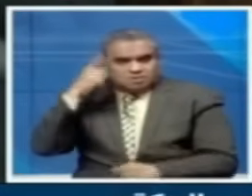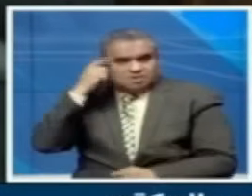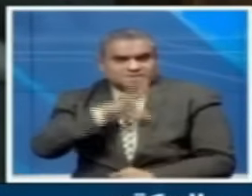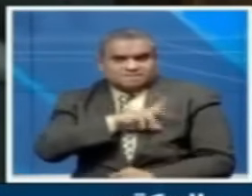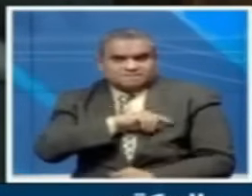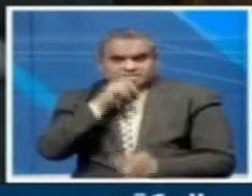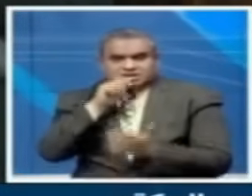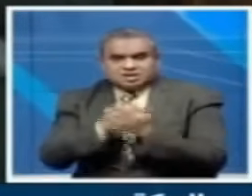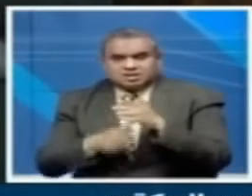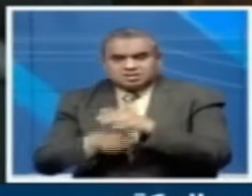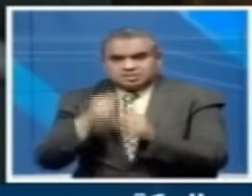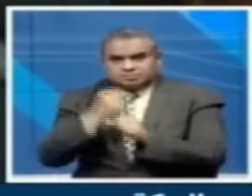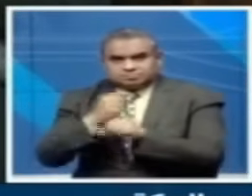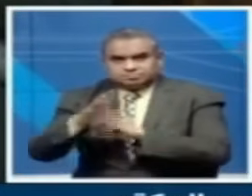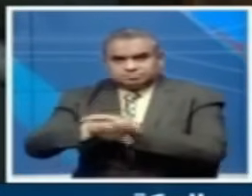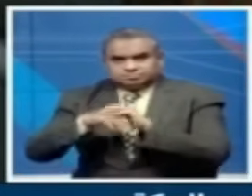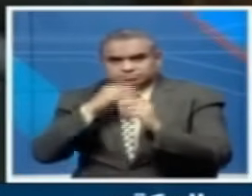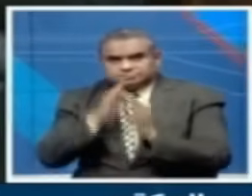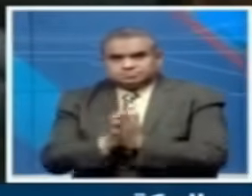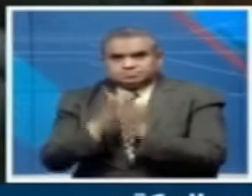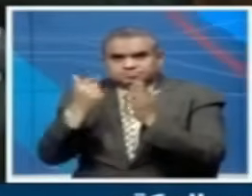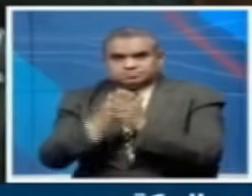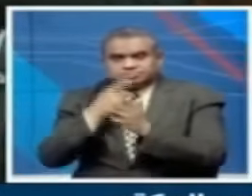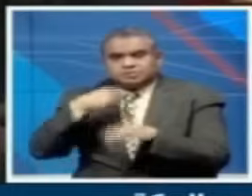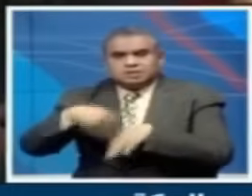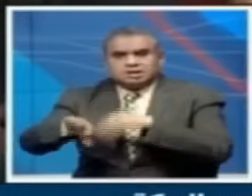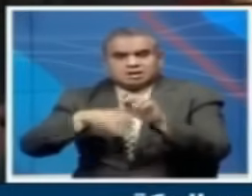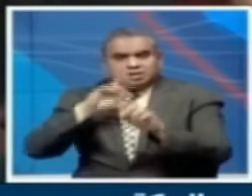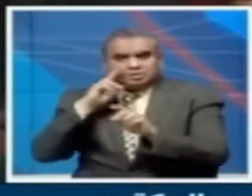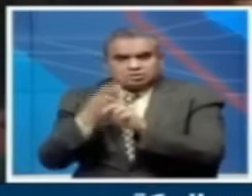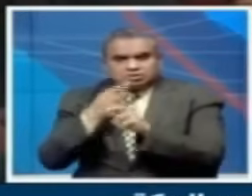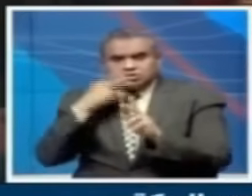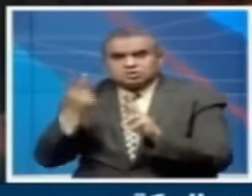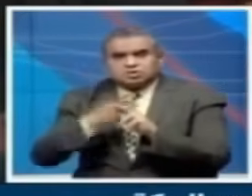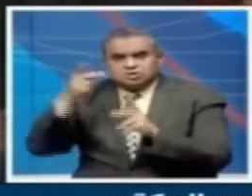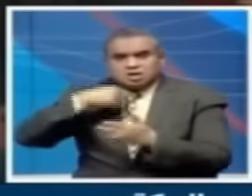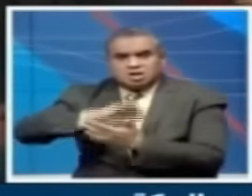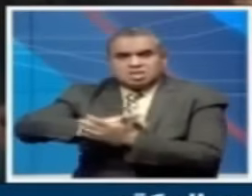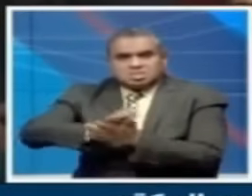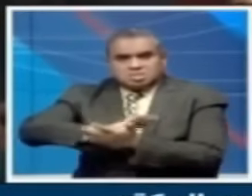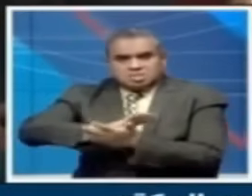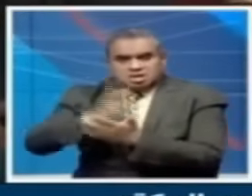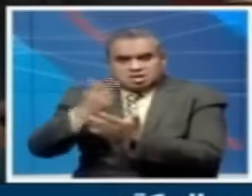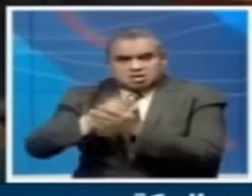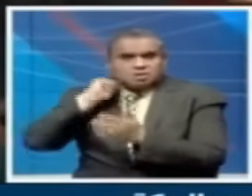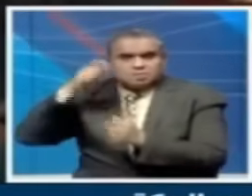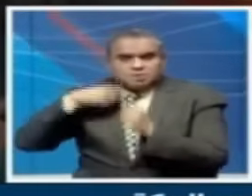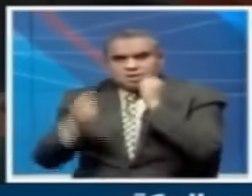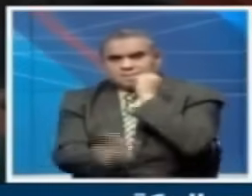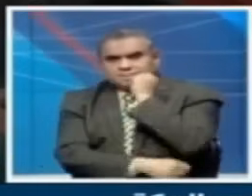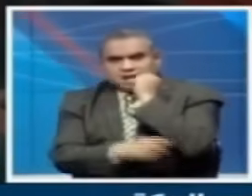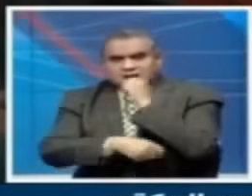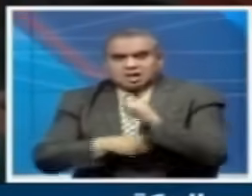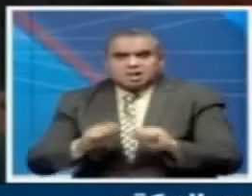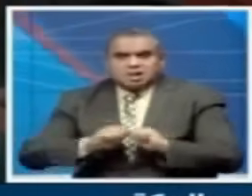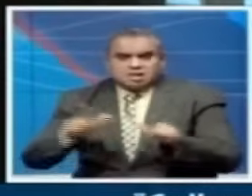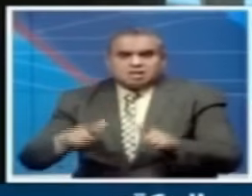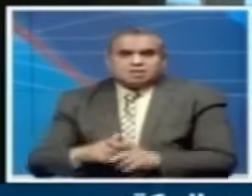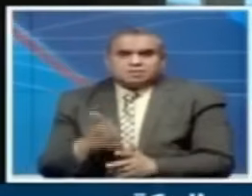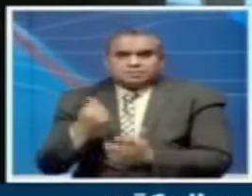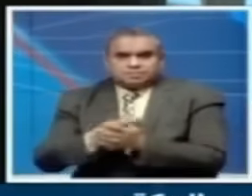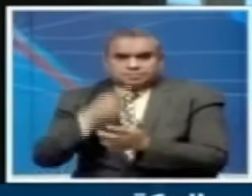مساحة كبيرة خلال عرضه لرؤيته السياسية أمام أهالي مدينة طنطا بمحافظة الغربية. نعم، نحن